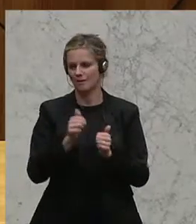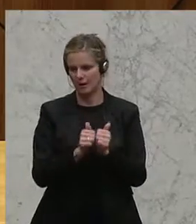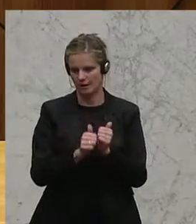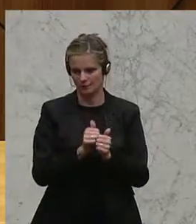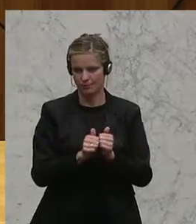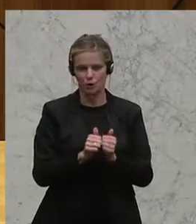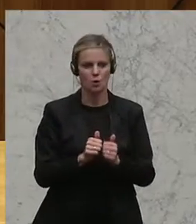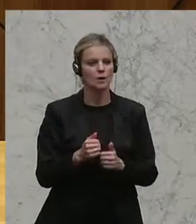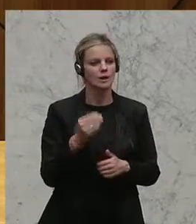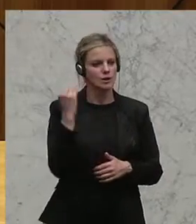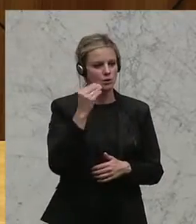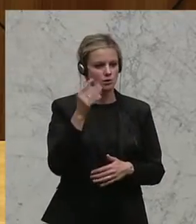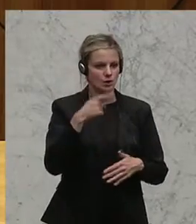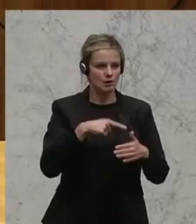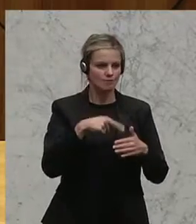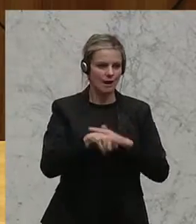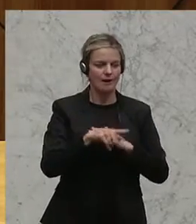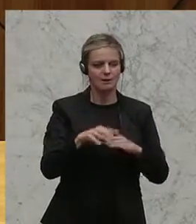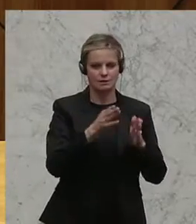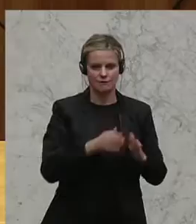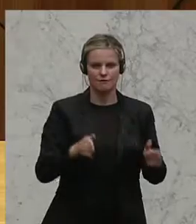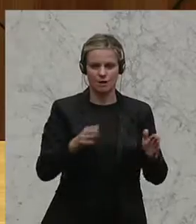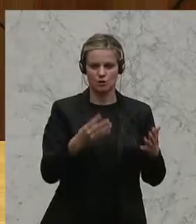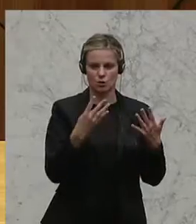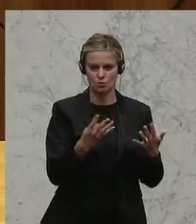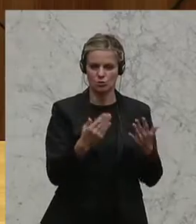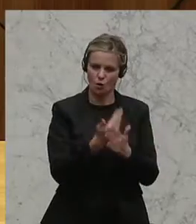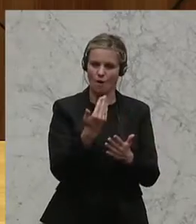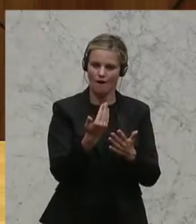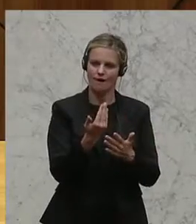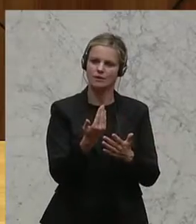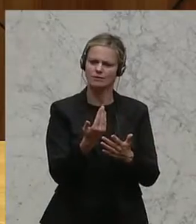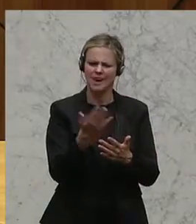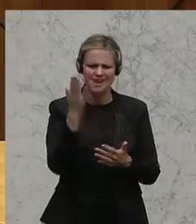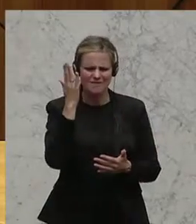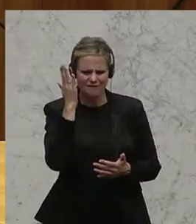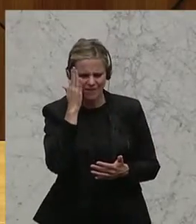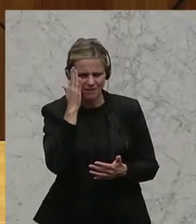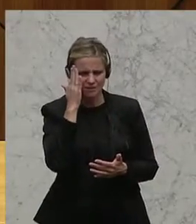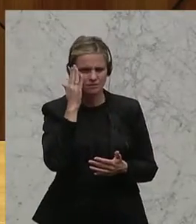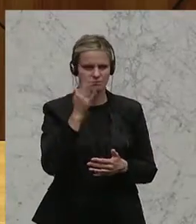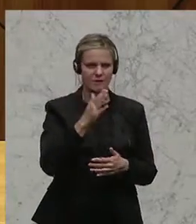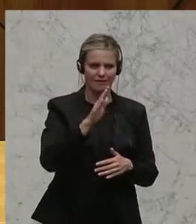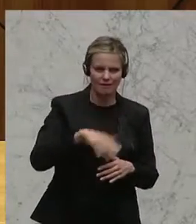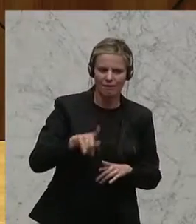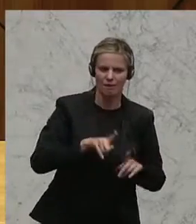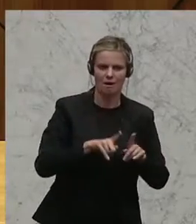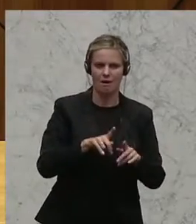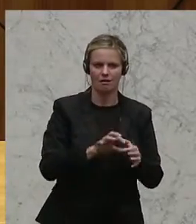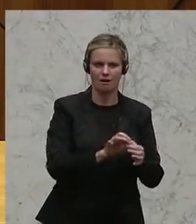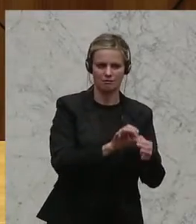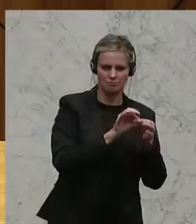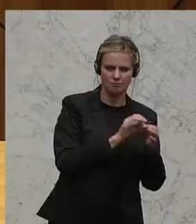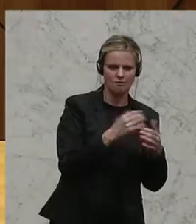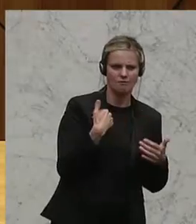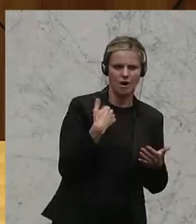neu wird sicherstellen, dass was an Wissen über die Stärken von Kindern im Kindergarten erarbeitet